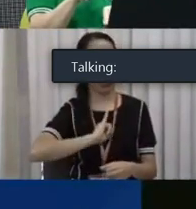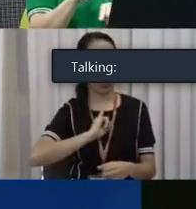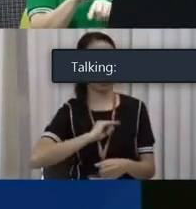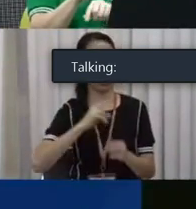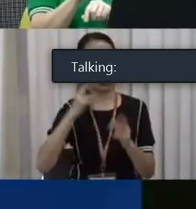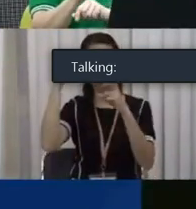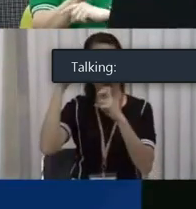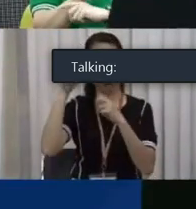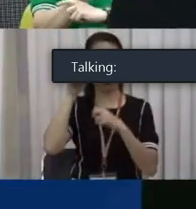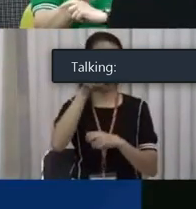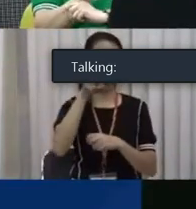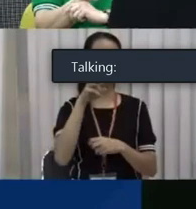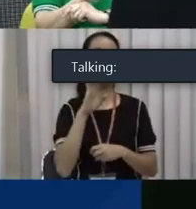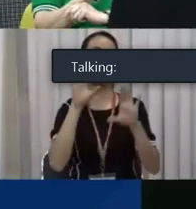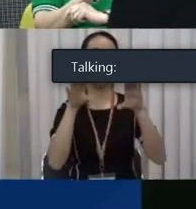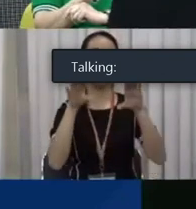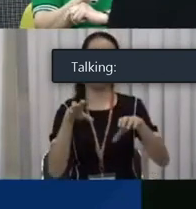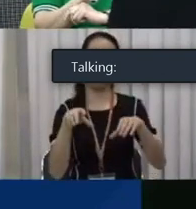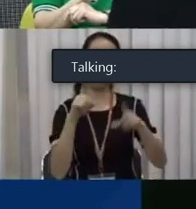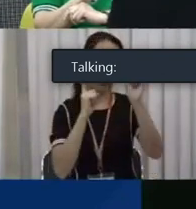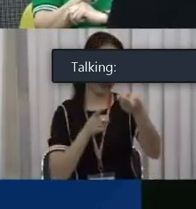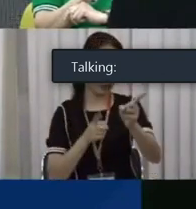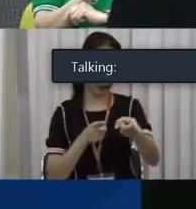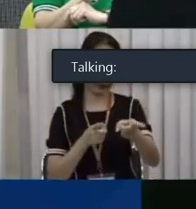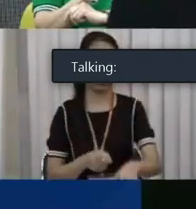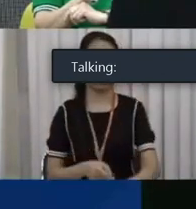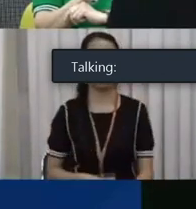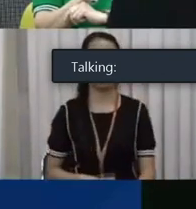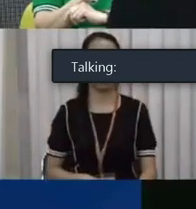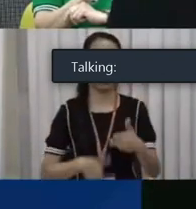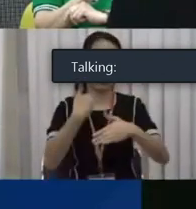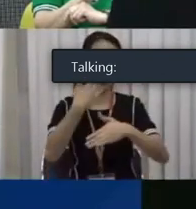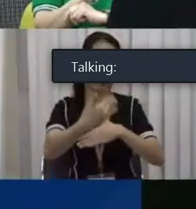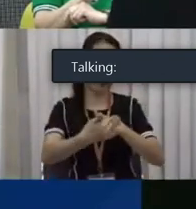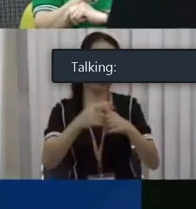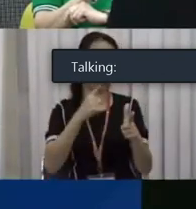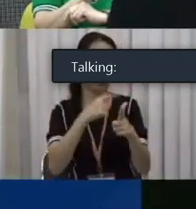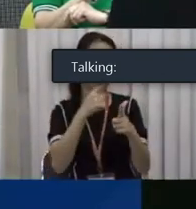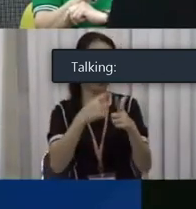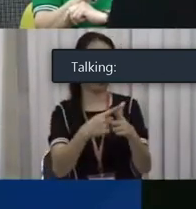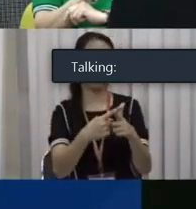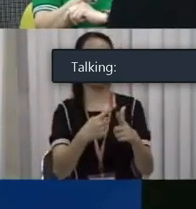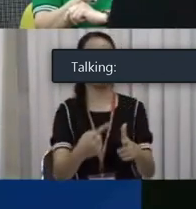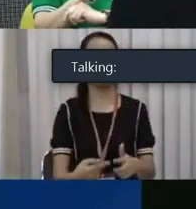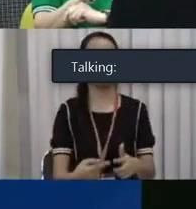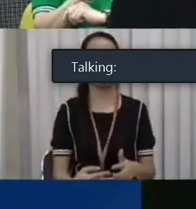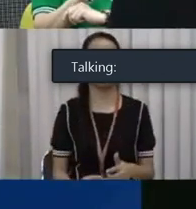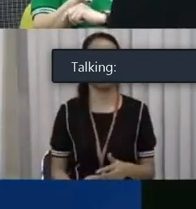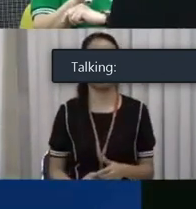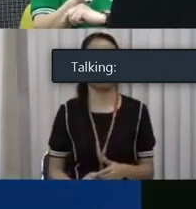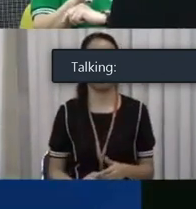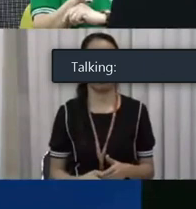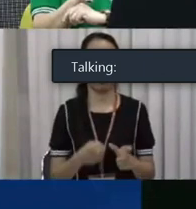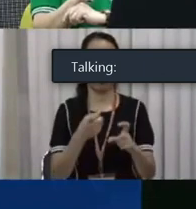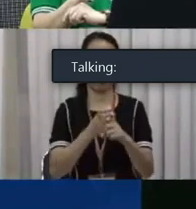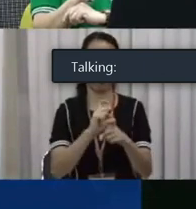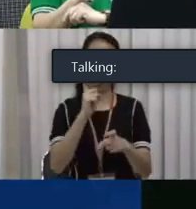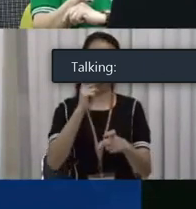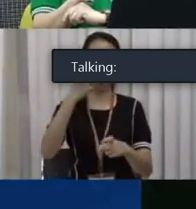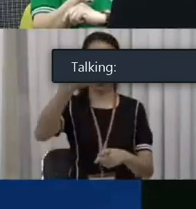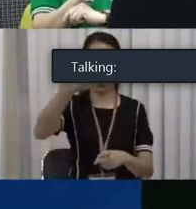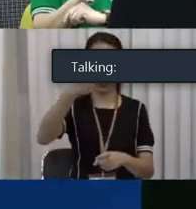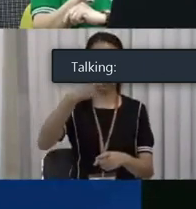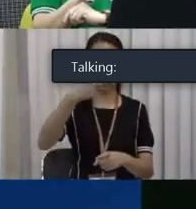mga gadgets, no? Na makita rin ni online. Then, sunod, gikan sa